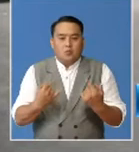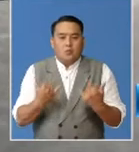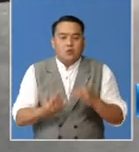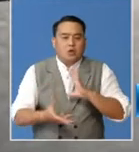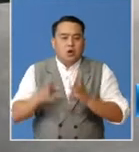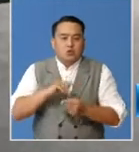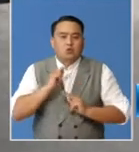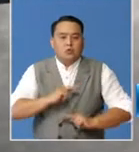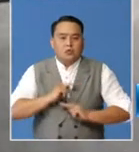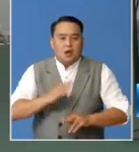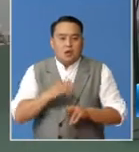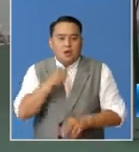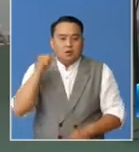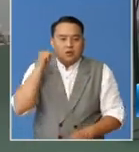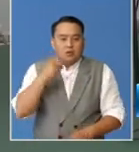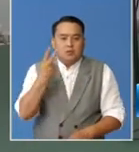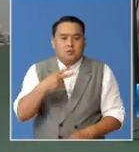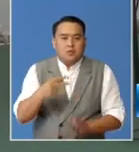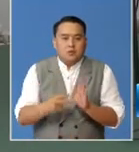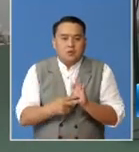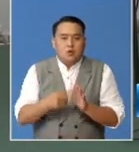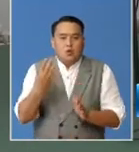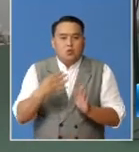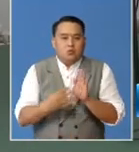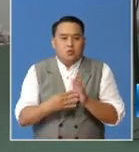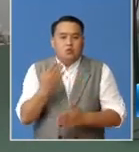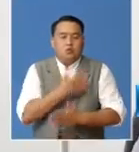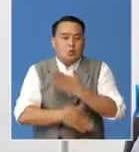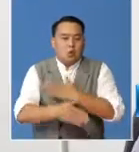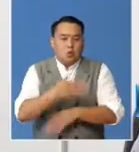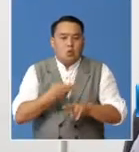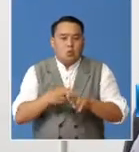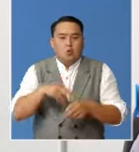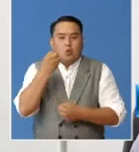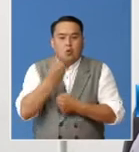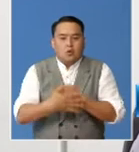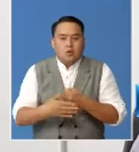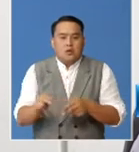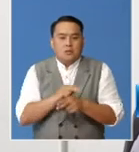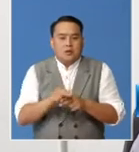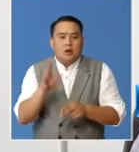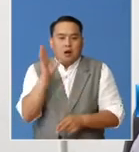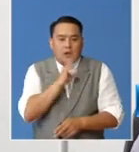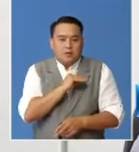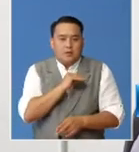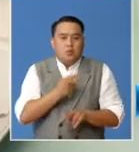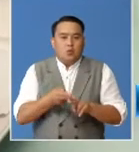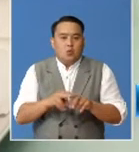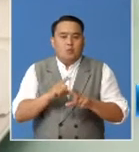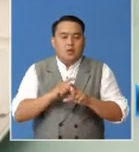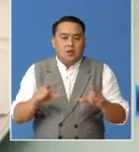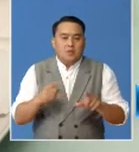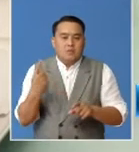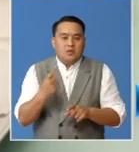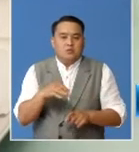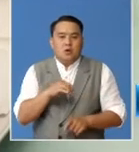нәтижелі жұмыс істеп жатыр. Былтыр 28 қария мен 39 мүмкіндігі шектеулі жан осы орталыққа келіп ем қабылдаған. Биыл бұл мекеме өз жұмысын